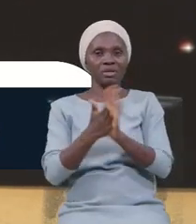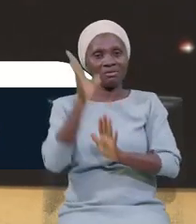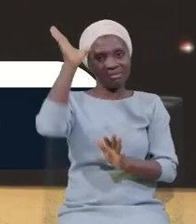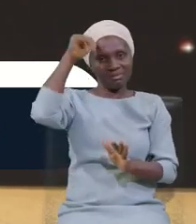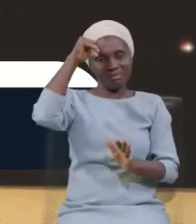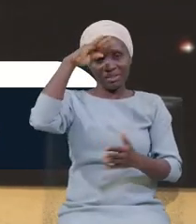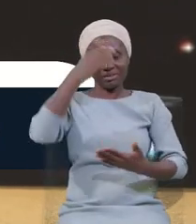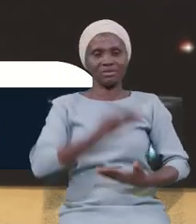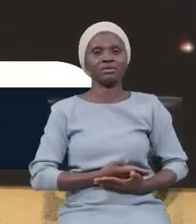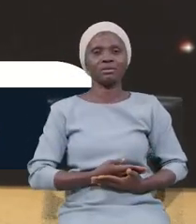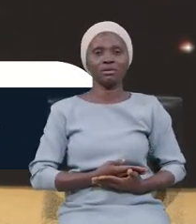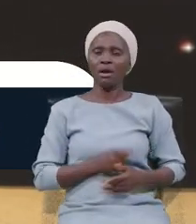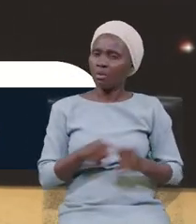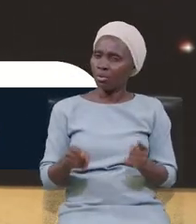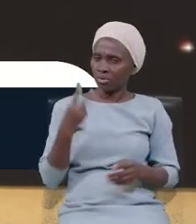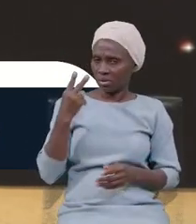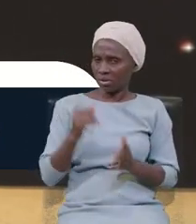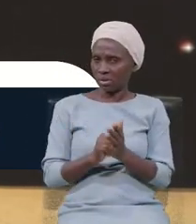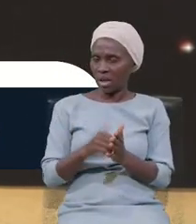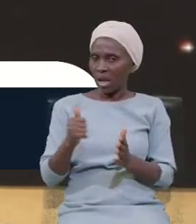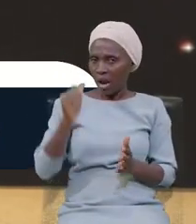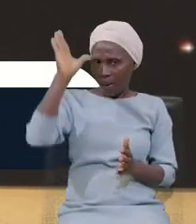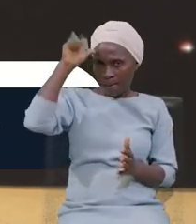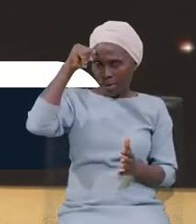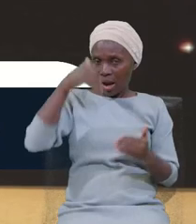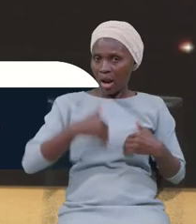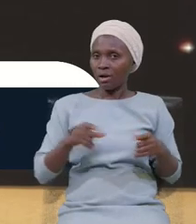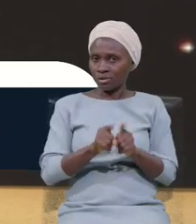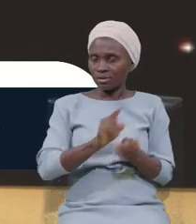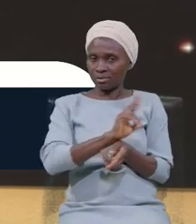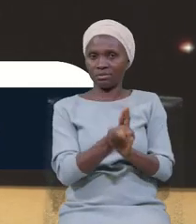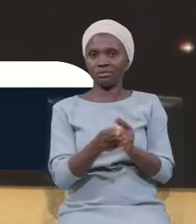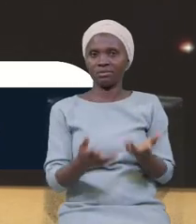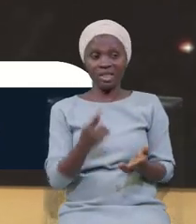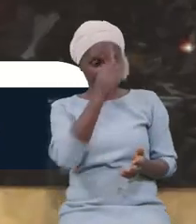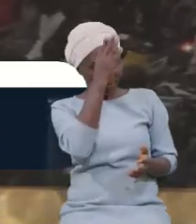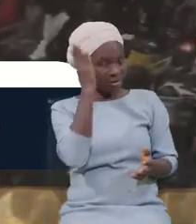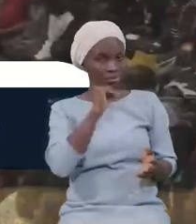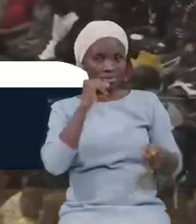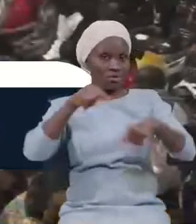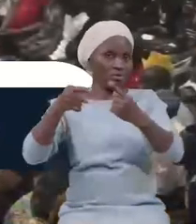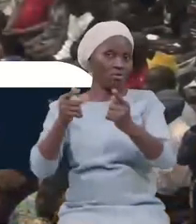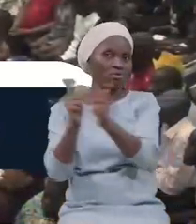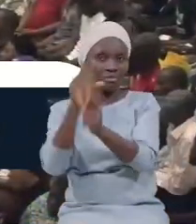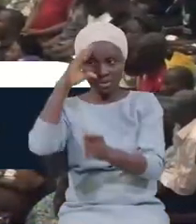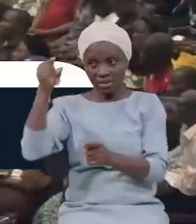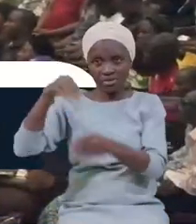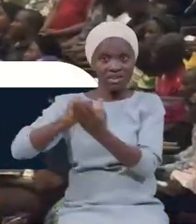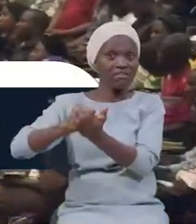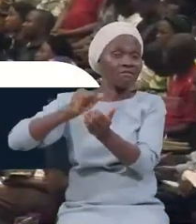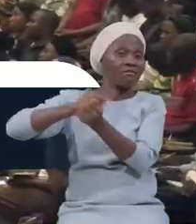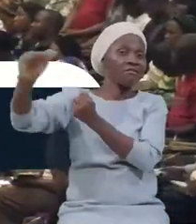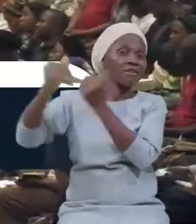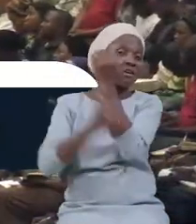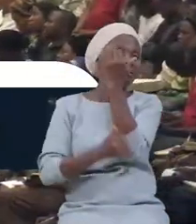vous voyez, le prodigue doit se repentir. Le père ne va pas aller vers lui. Dans le pays lointain, le